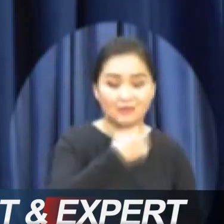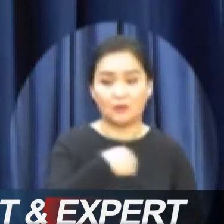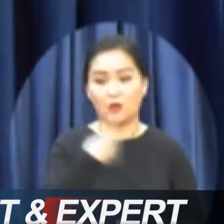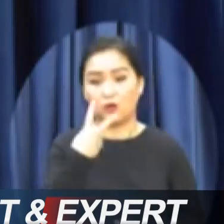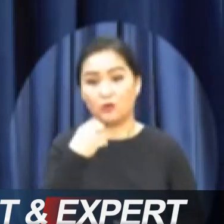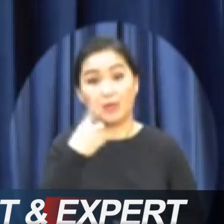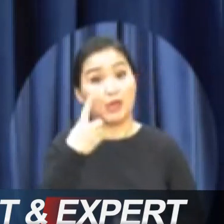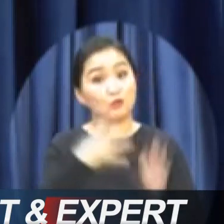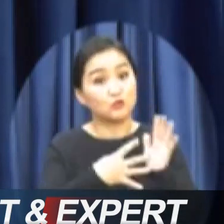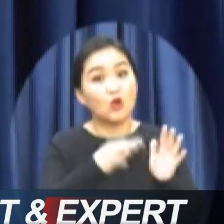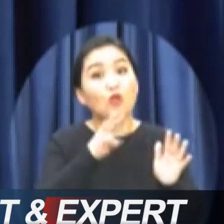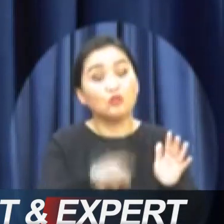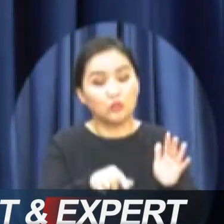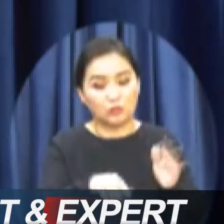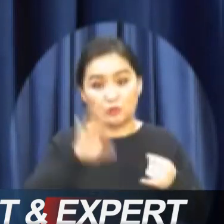байхыг үгүйсэхгүй.